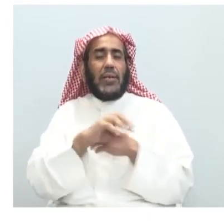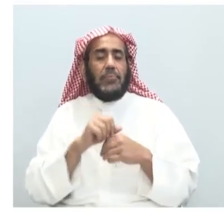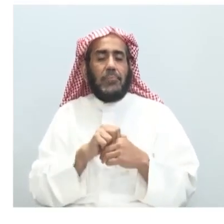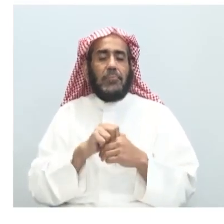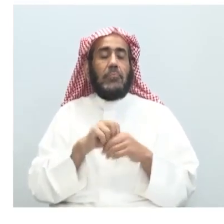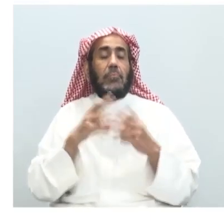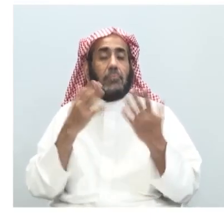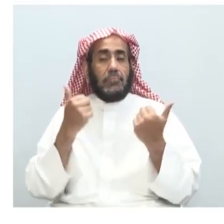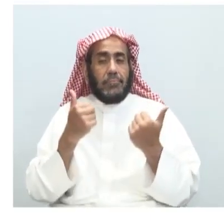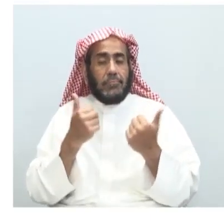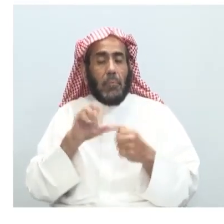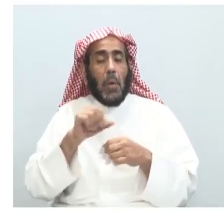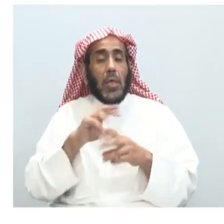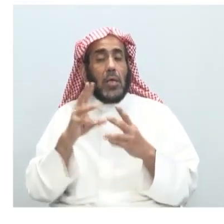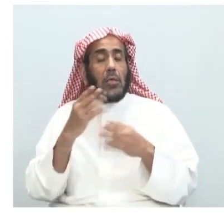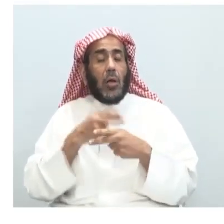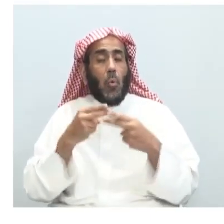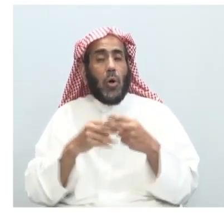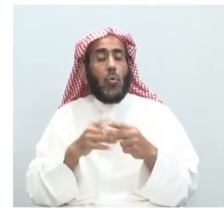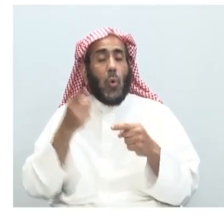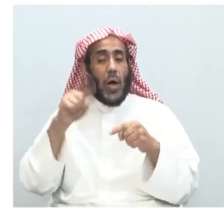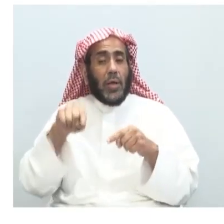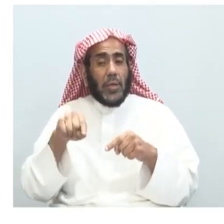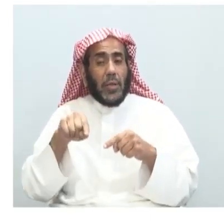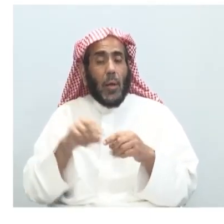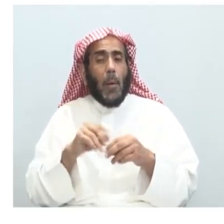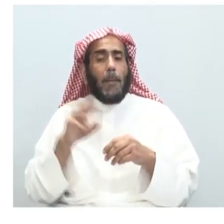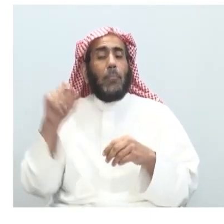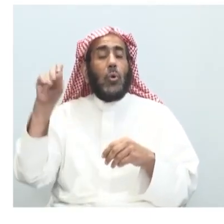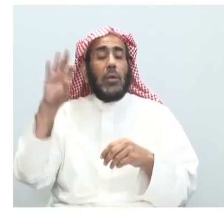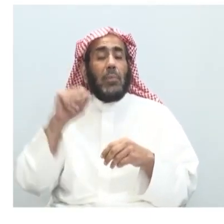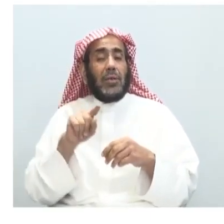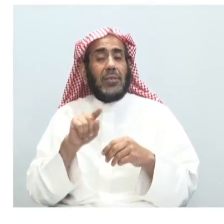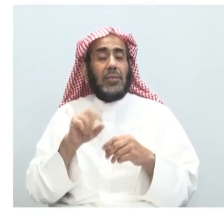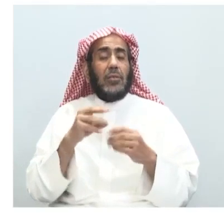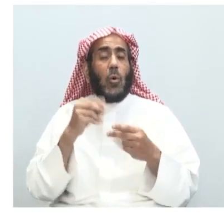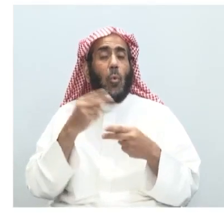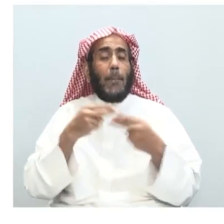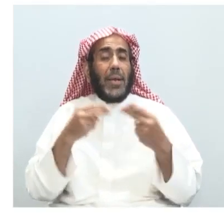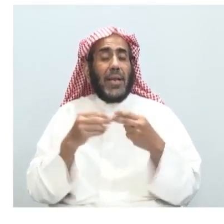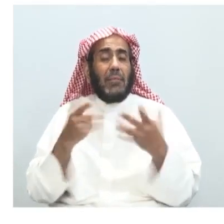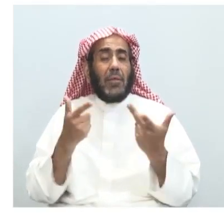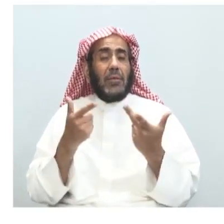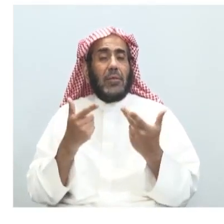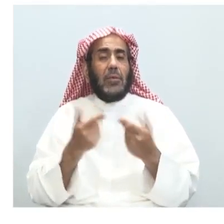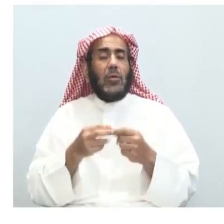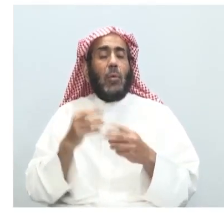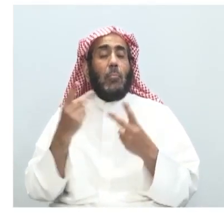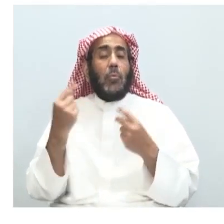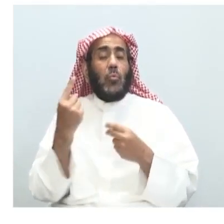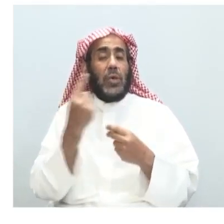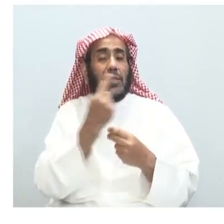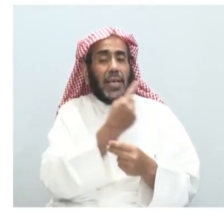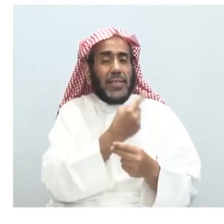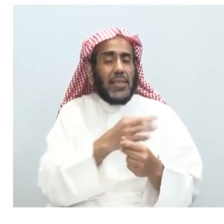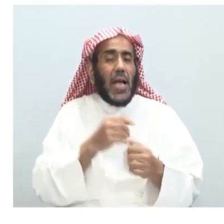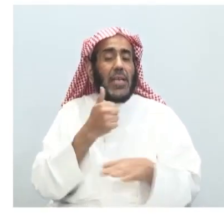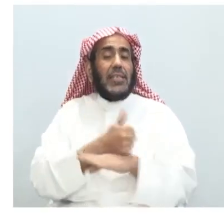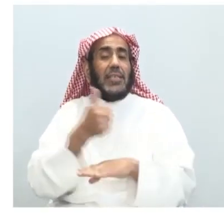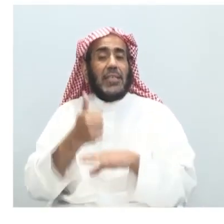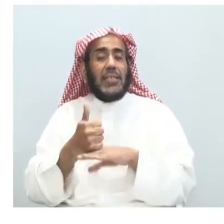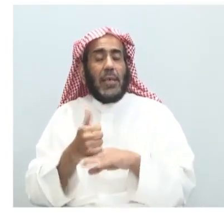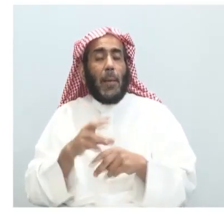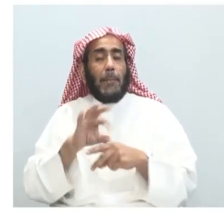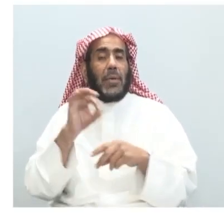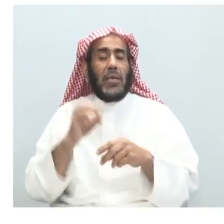طيب من ماذا يتكون هو ايضا بوليمر احسنتم اذا يتكون من ماذا من وحدات اساسيه